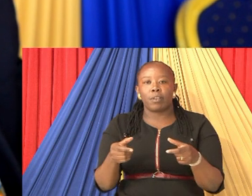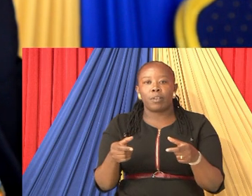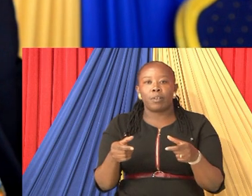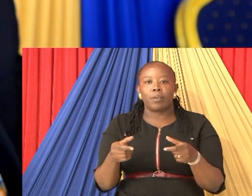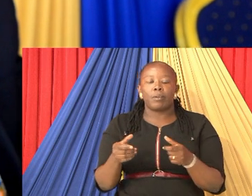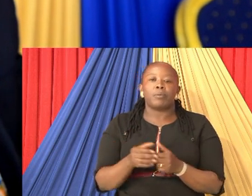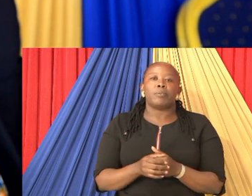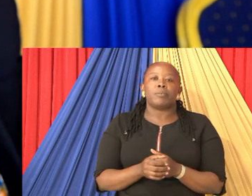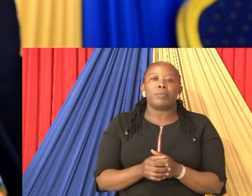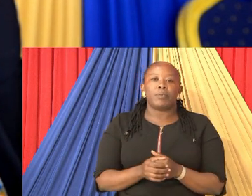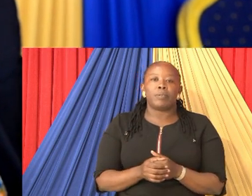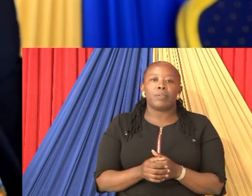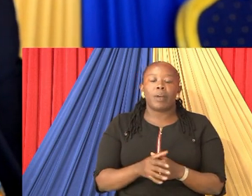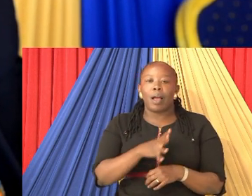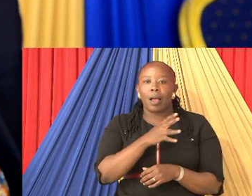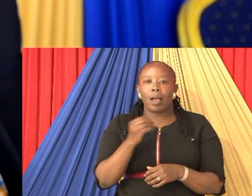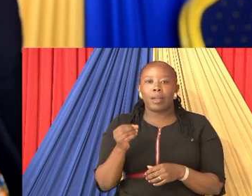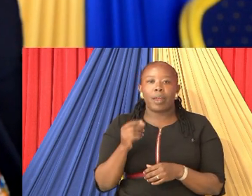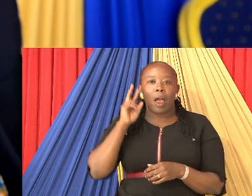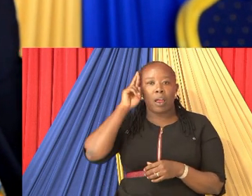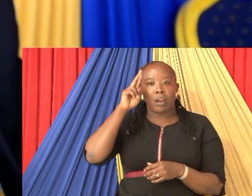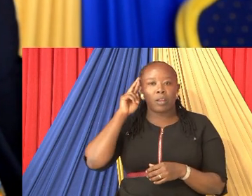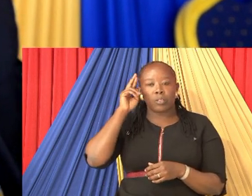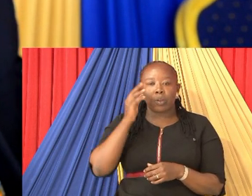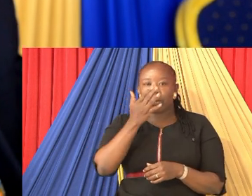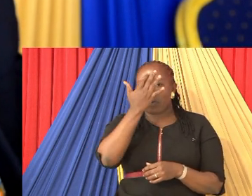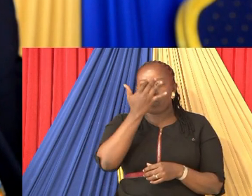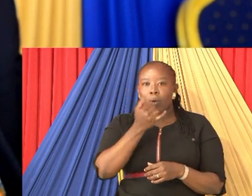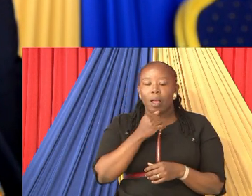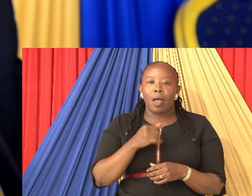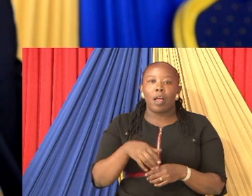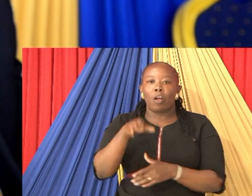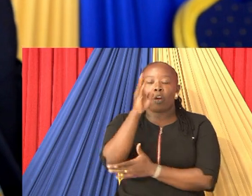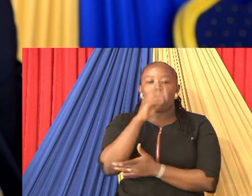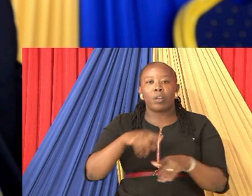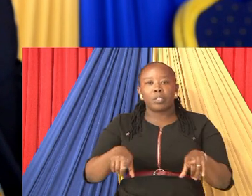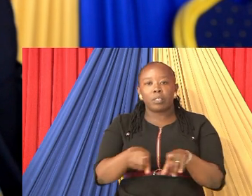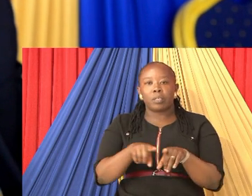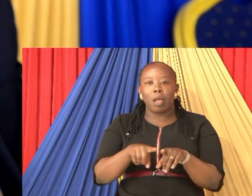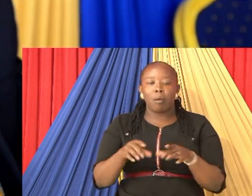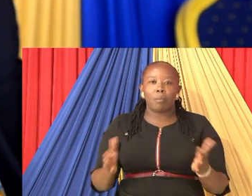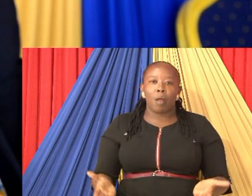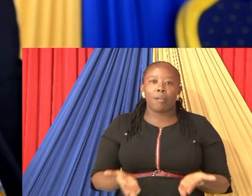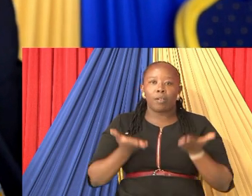hata nasi tupate kuinuliwa. Psalms 69